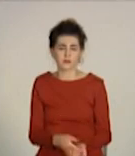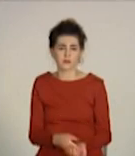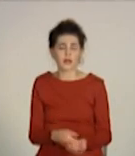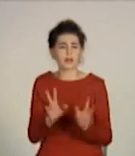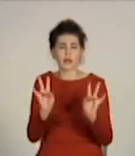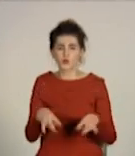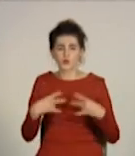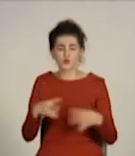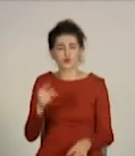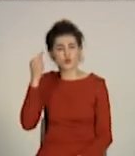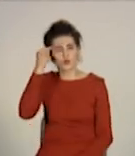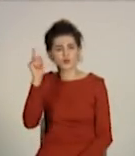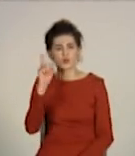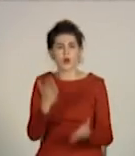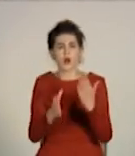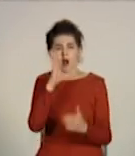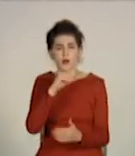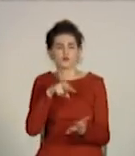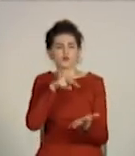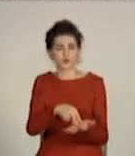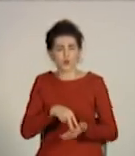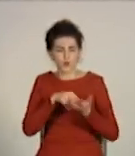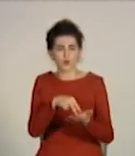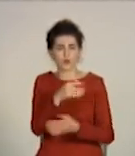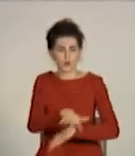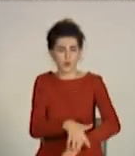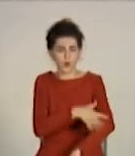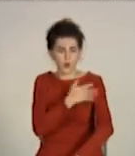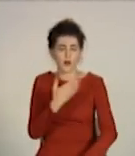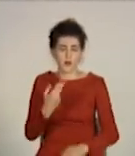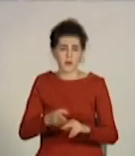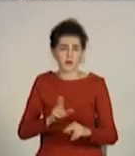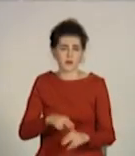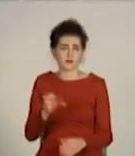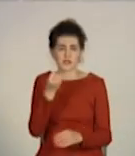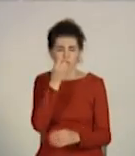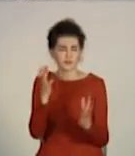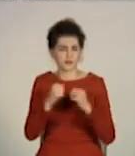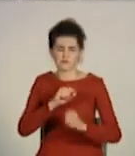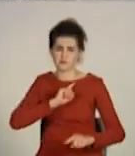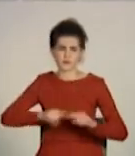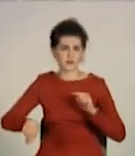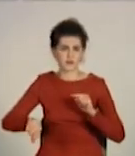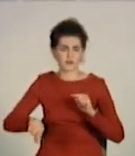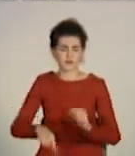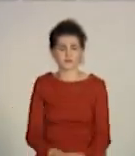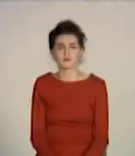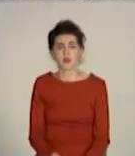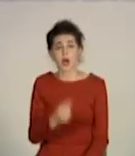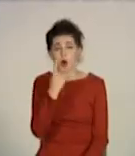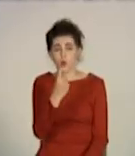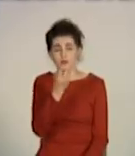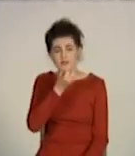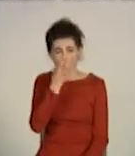не треба сподіватись на те, що вони довго простоять у воді. До того ж, навіть за одну зірвану